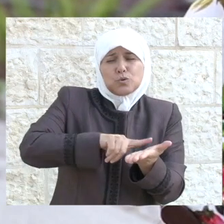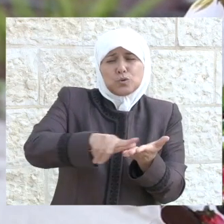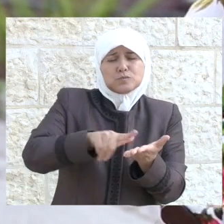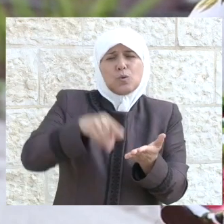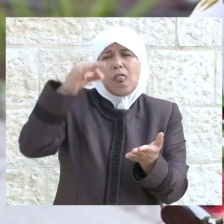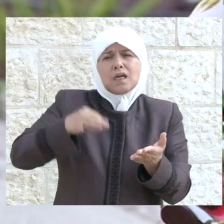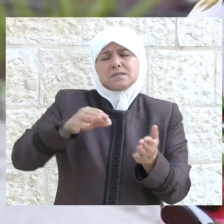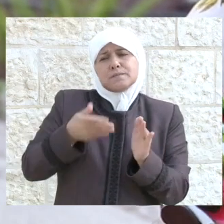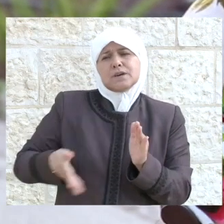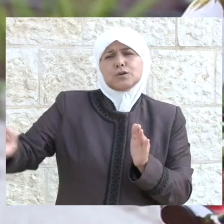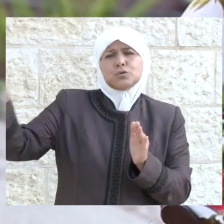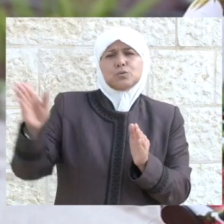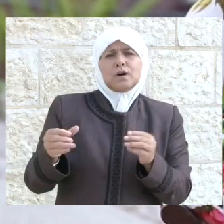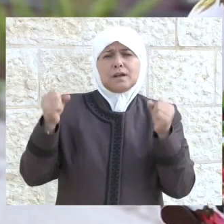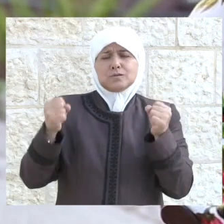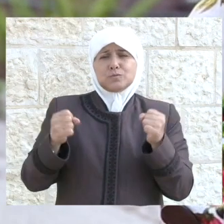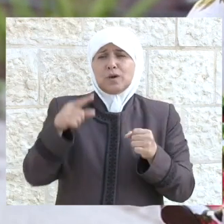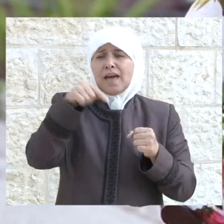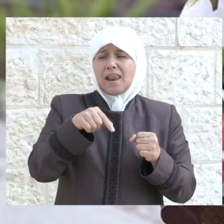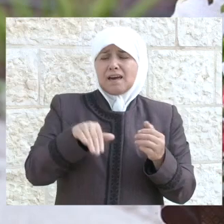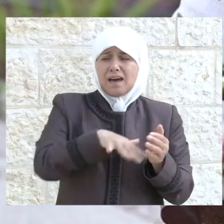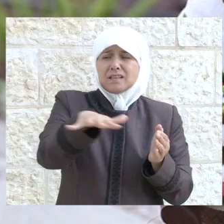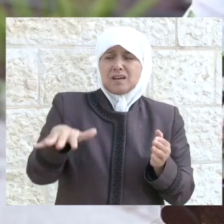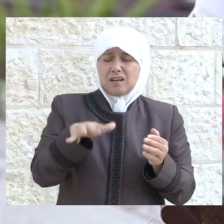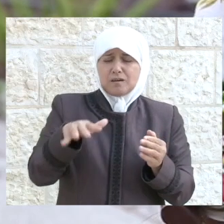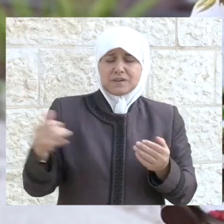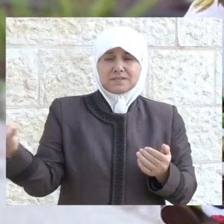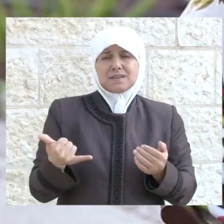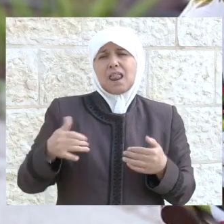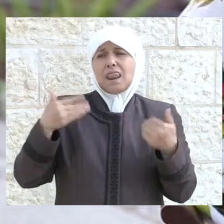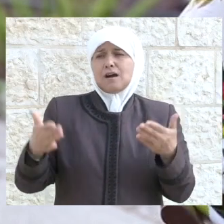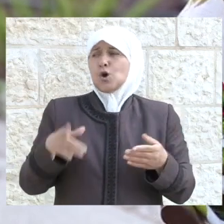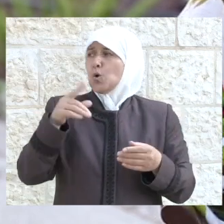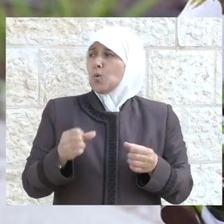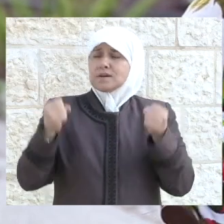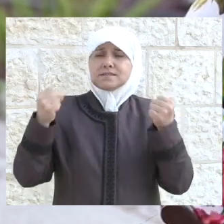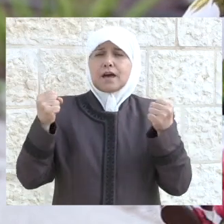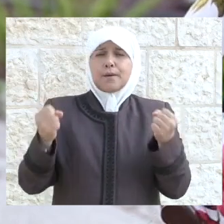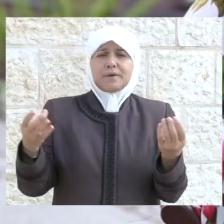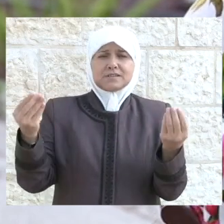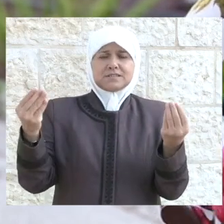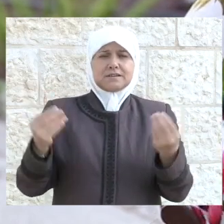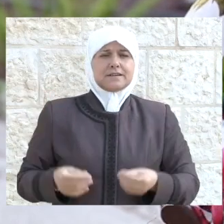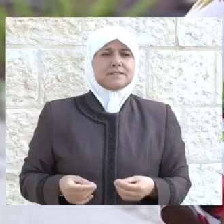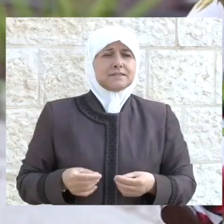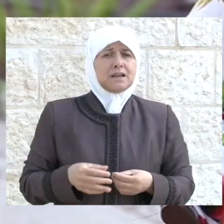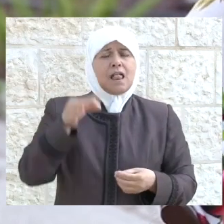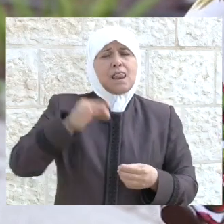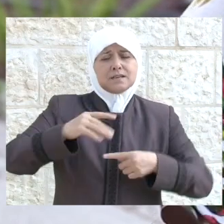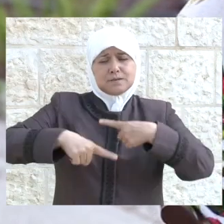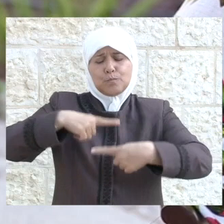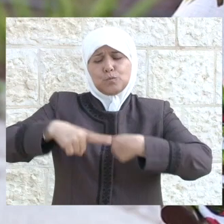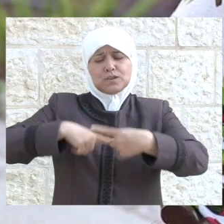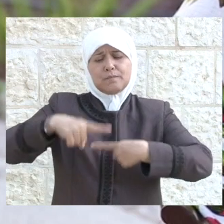وطبعاً يعني الإشي ما كان سهل أبداً في خلال هاي الفترة من عمر 3 سنين ل7 سنين، لأنه كان بدها متابعة بشكل